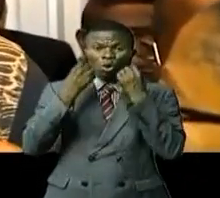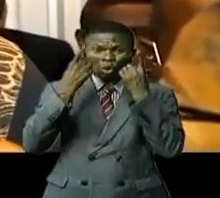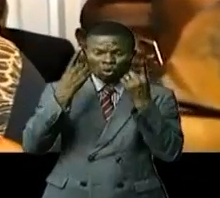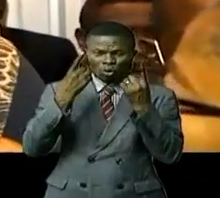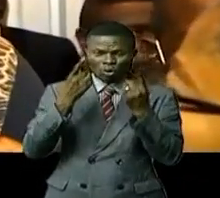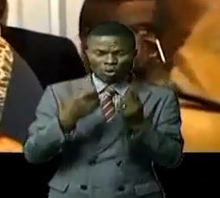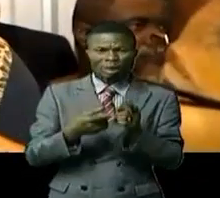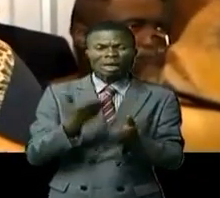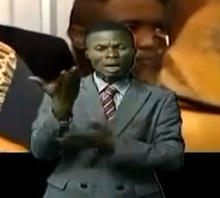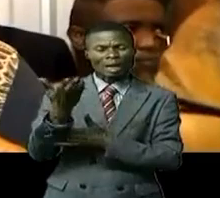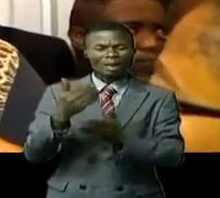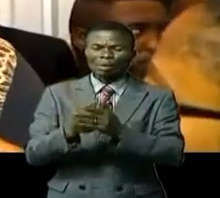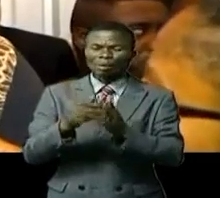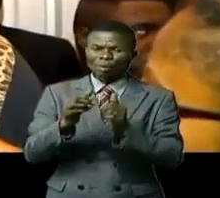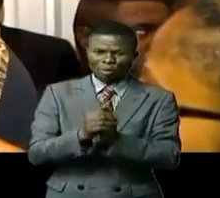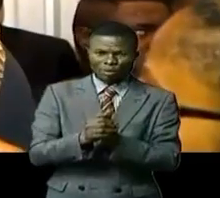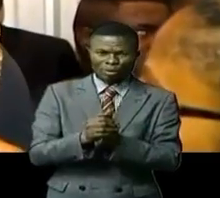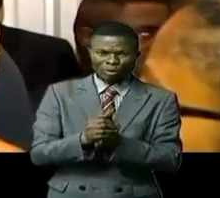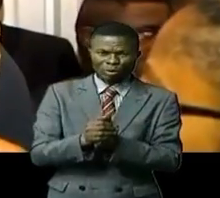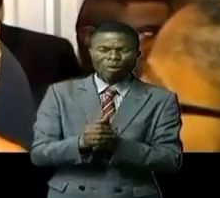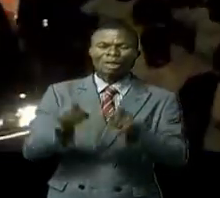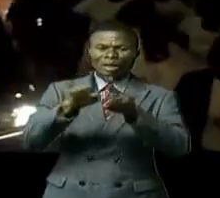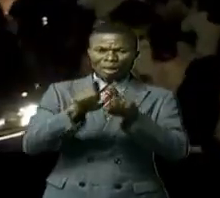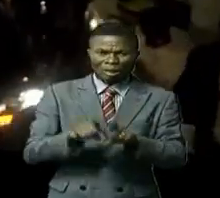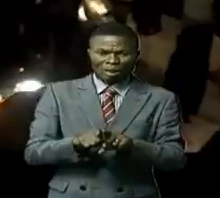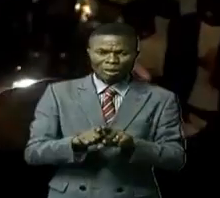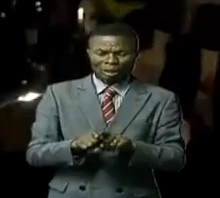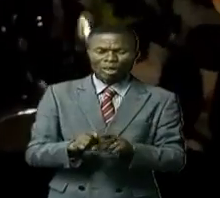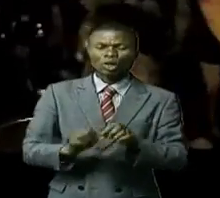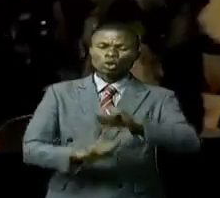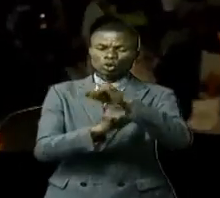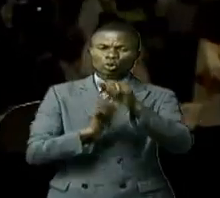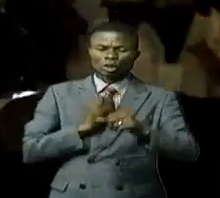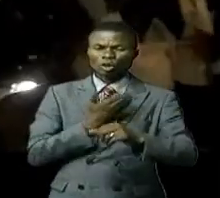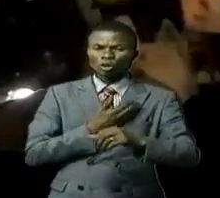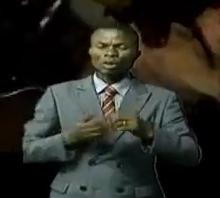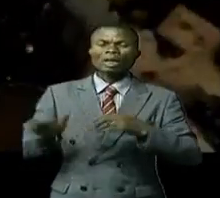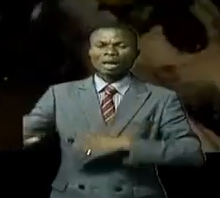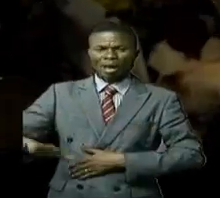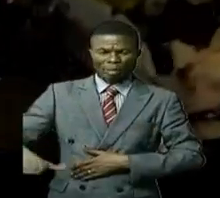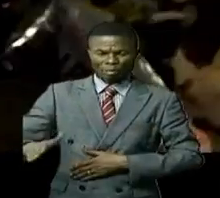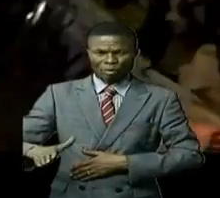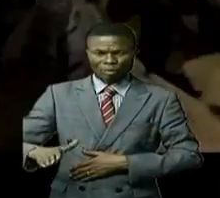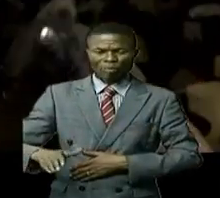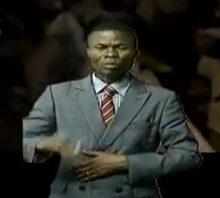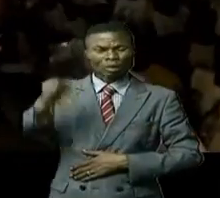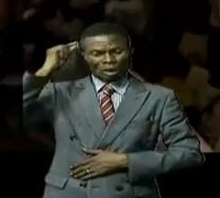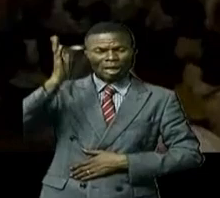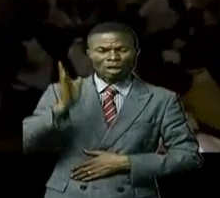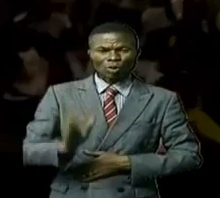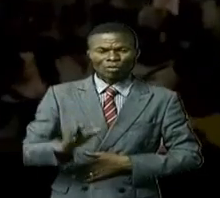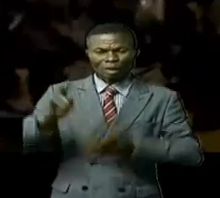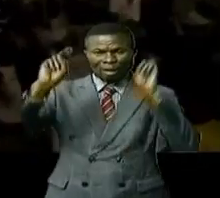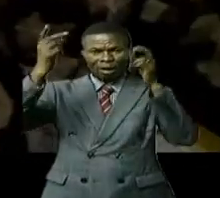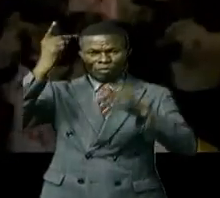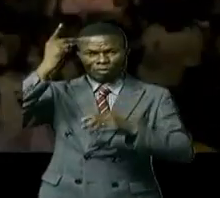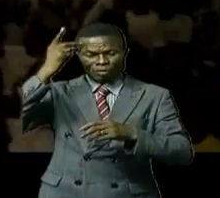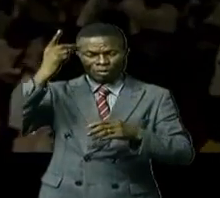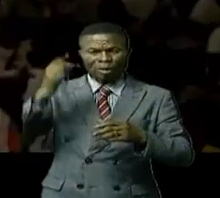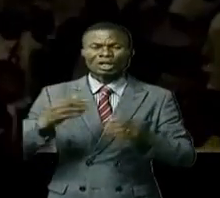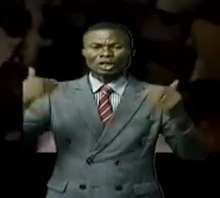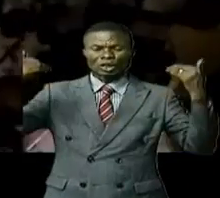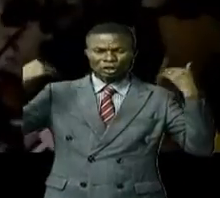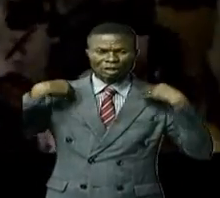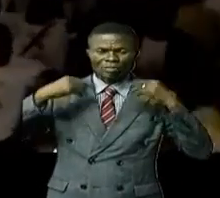des excuses, ils ont adhéré également à notre parti. Gentili Ngobila-Baka, en sa qualité de l'autorité morale de l'ACP et